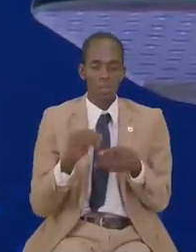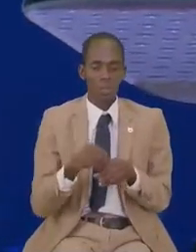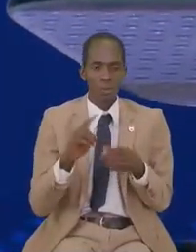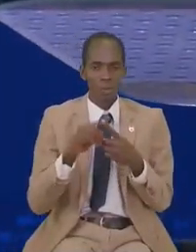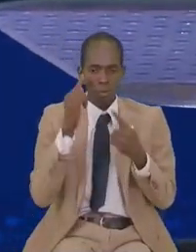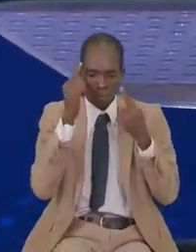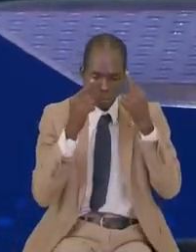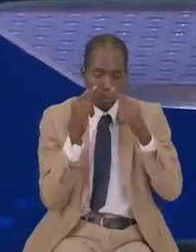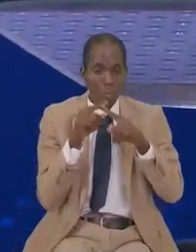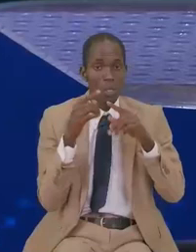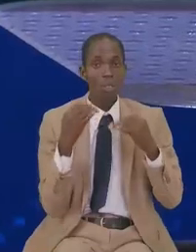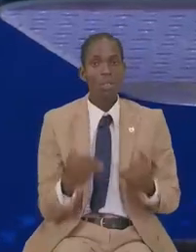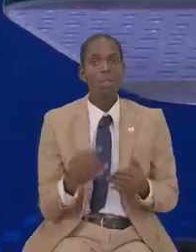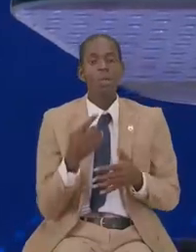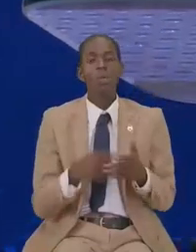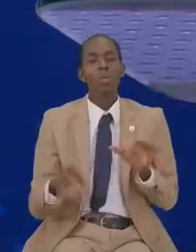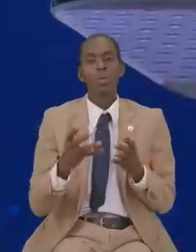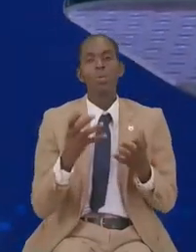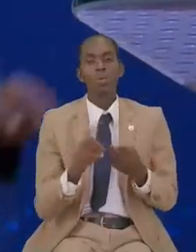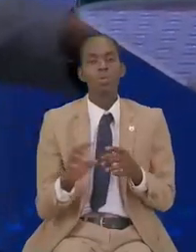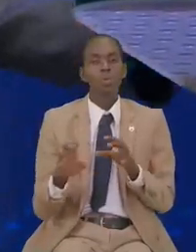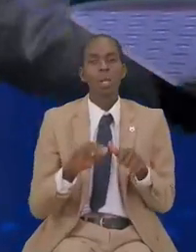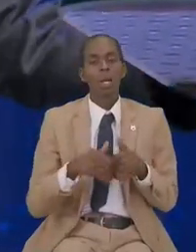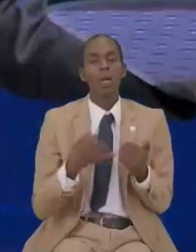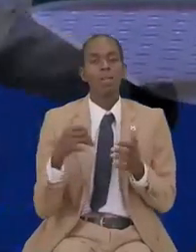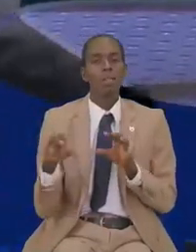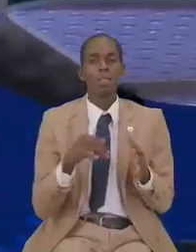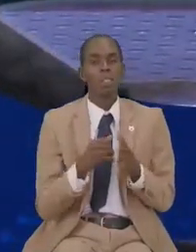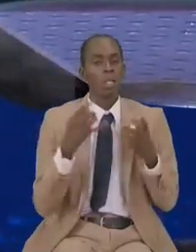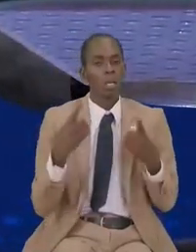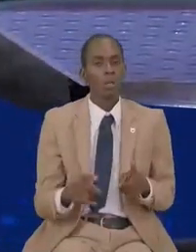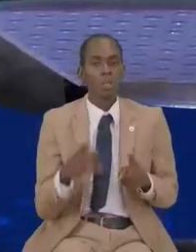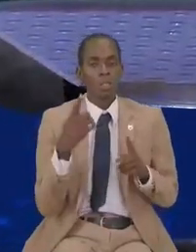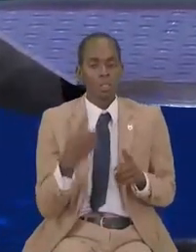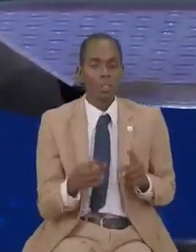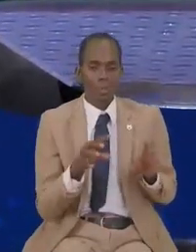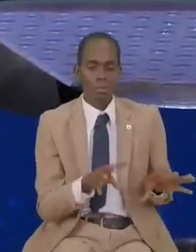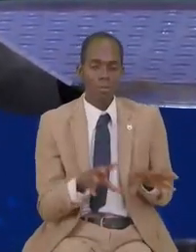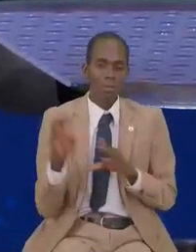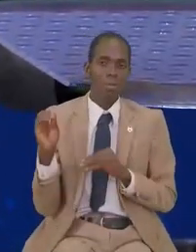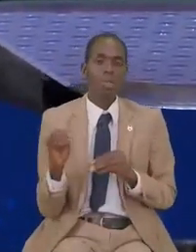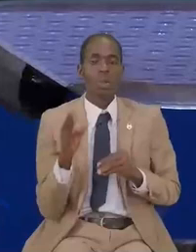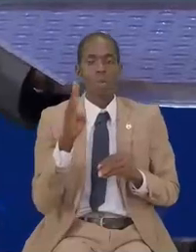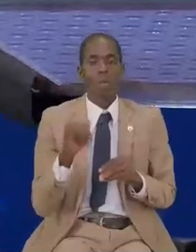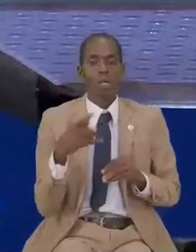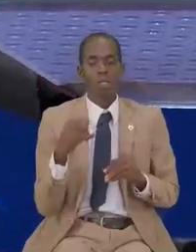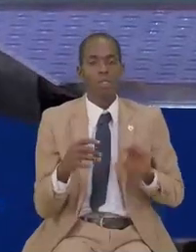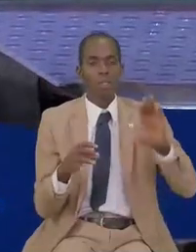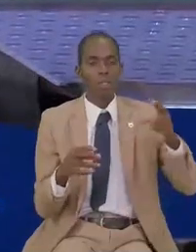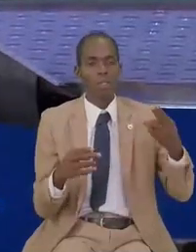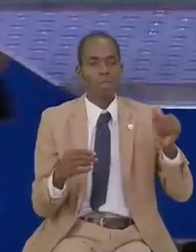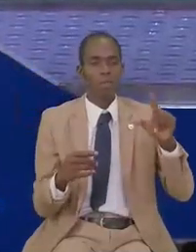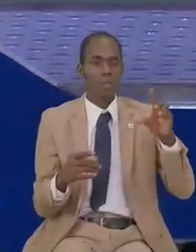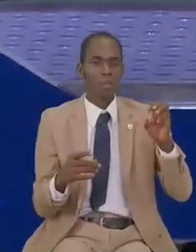ici, comment ceci est arrivé? Qu'est-ce qu'il voudrait faire? La déportation par les Chaldéens au pays